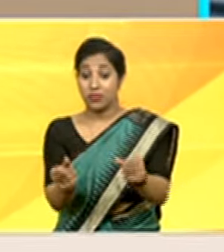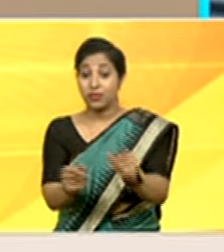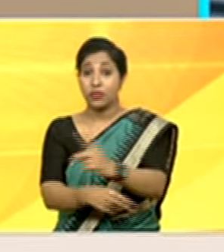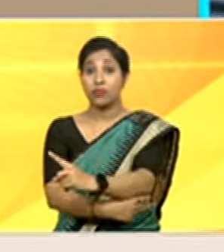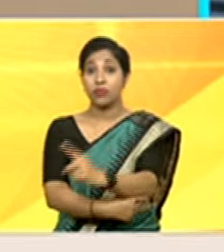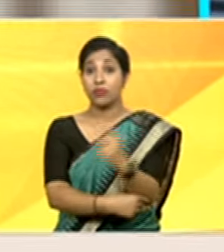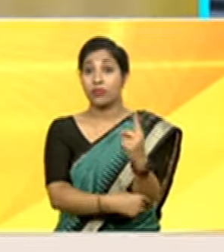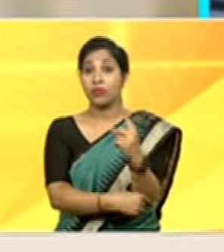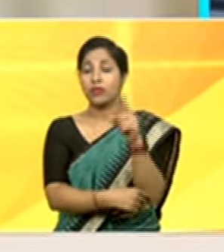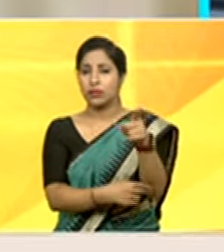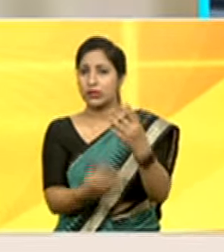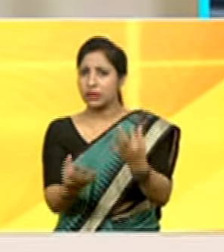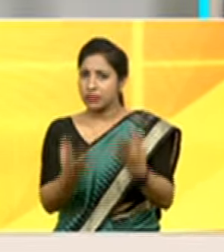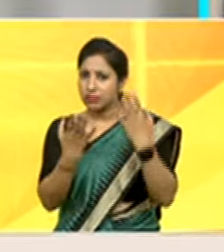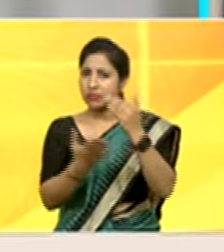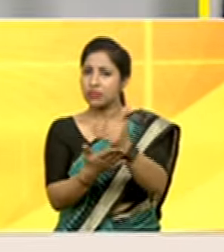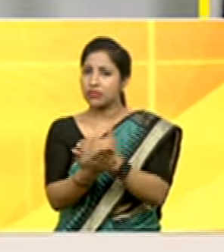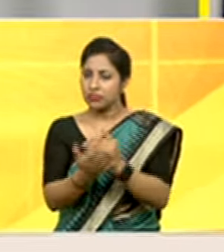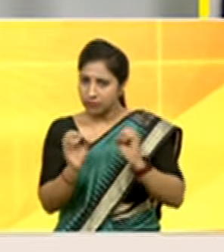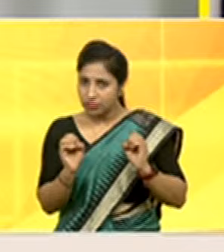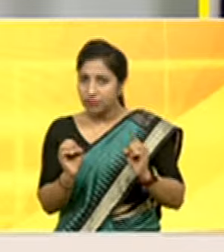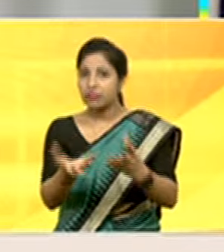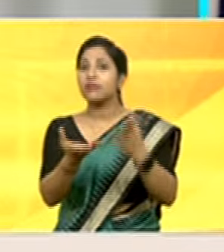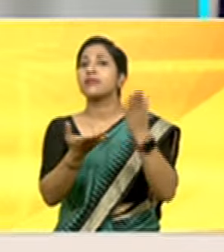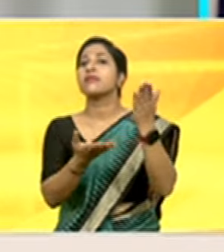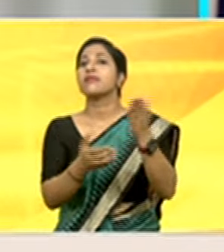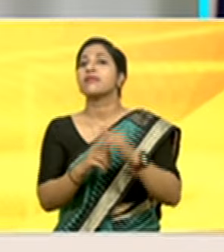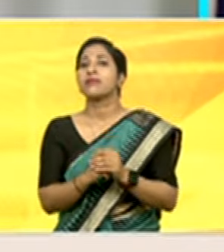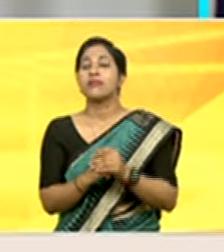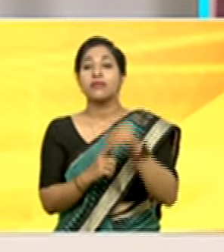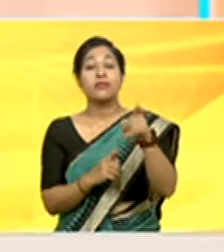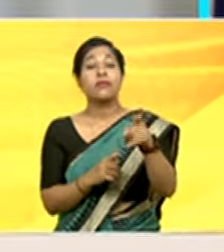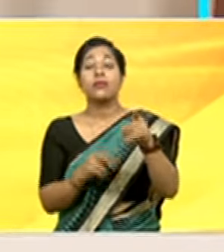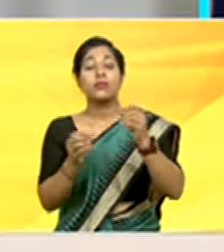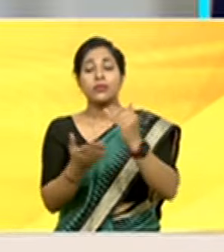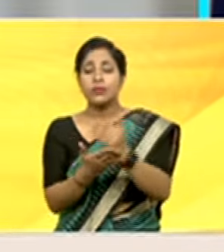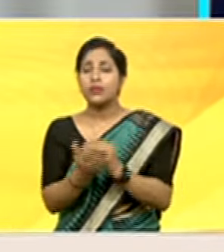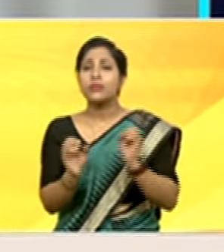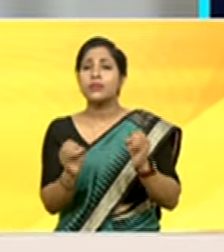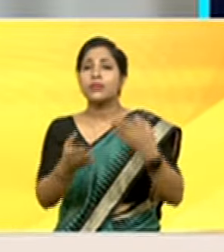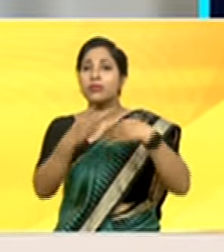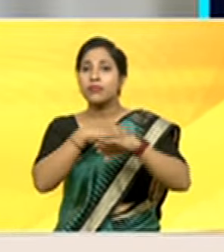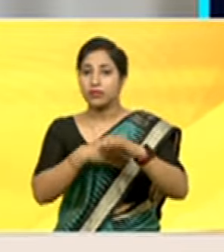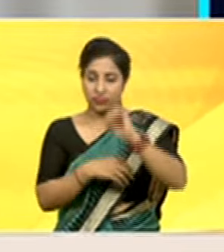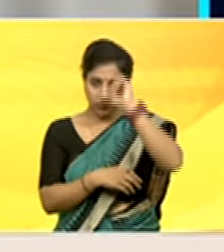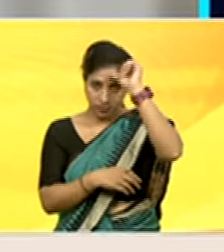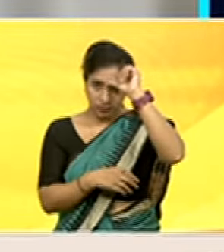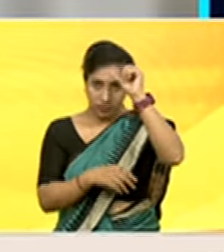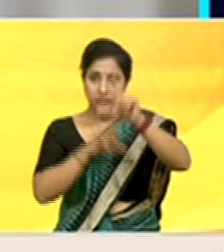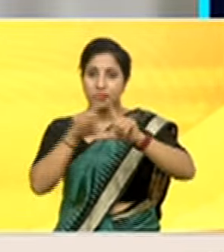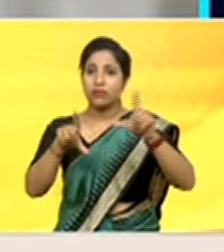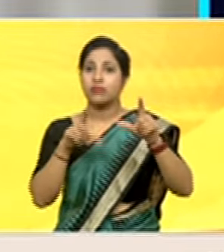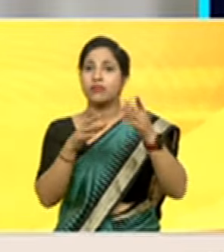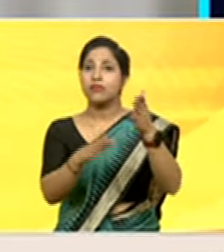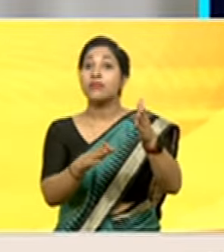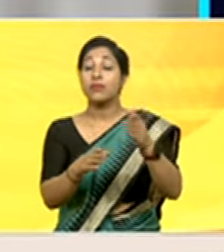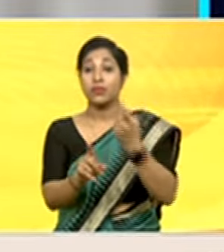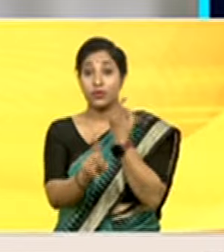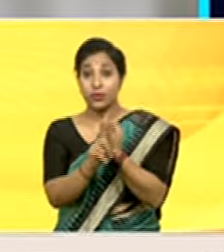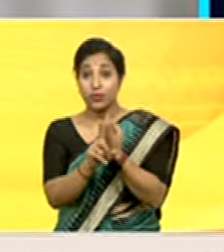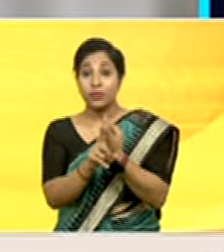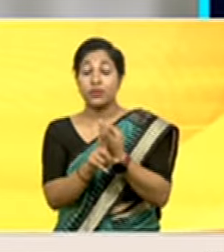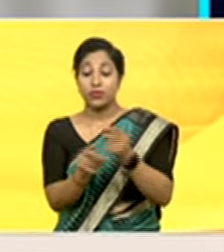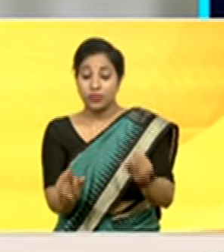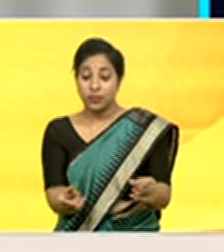एक विशेश कार्यकम शुरू किया है और वो भी हिंदी में कुवेद रेडियो